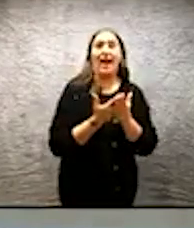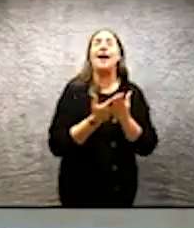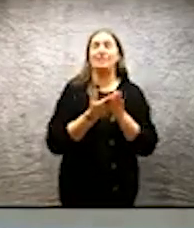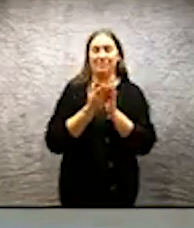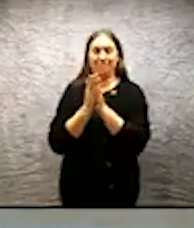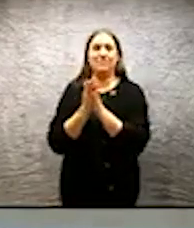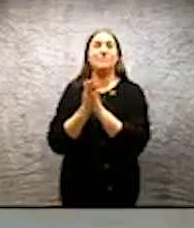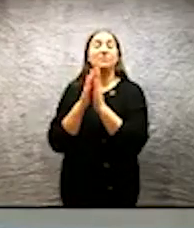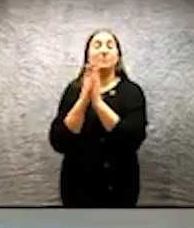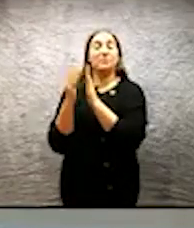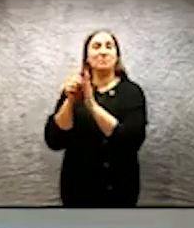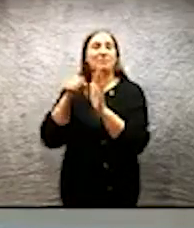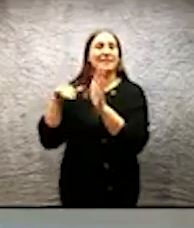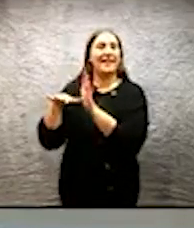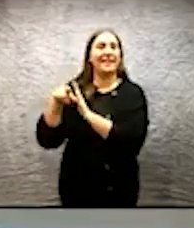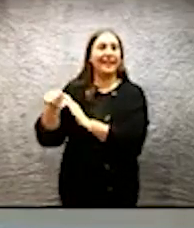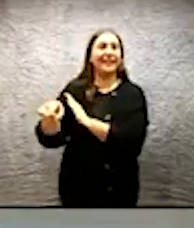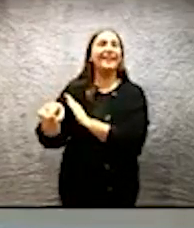médiathèque